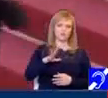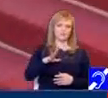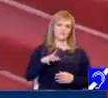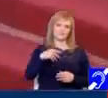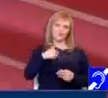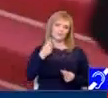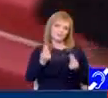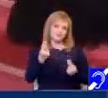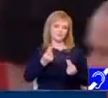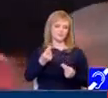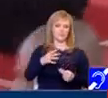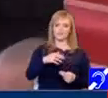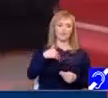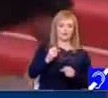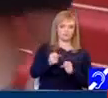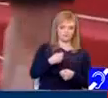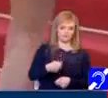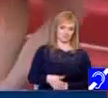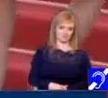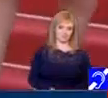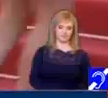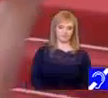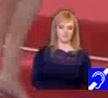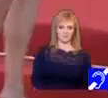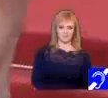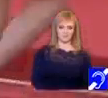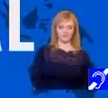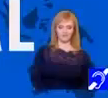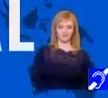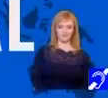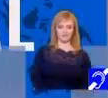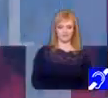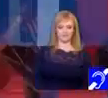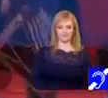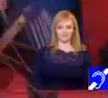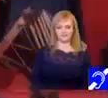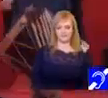un flirt, nici de cum o agresiune sexuală.